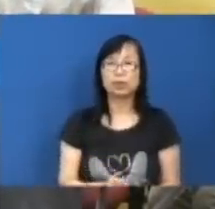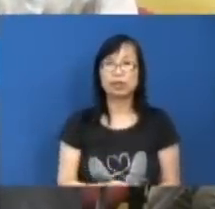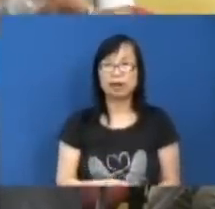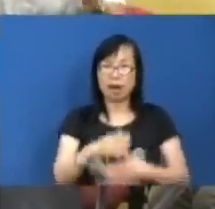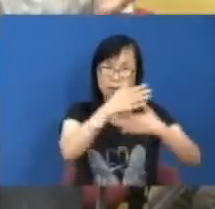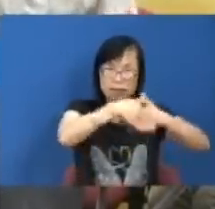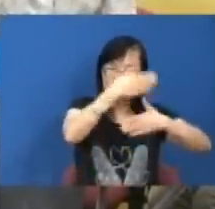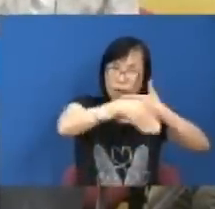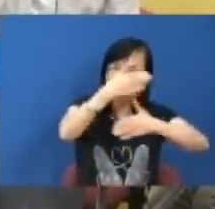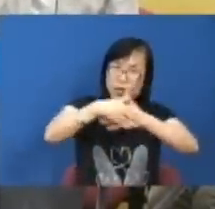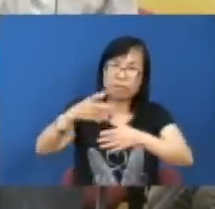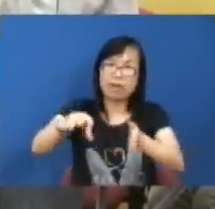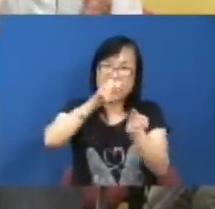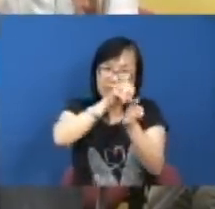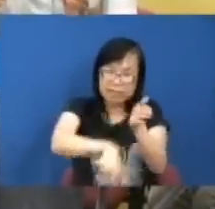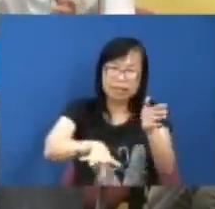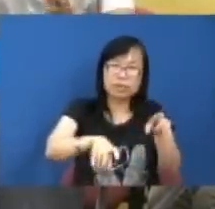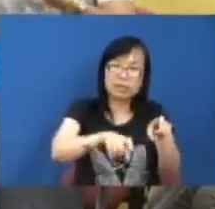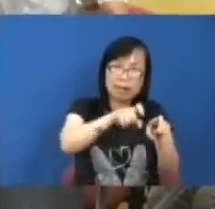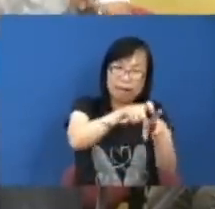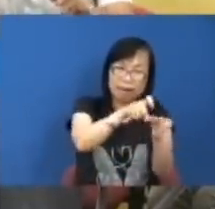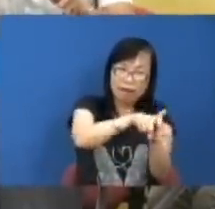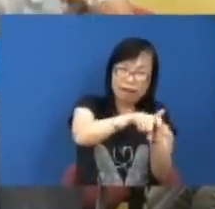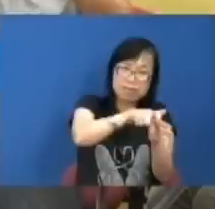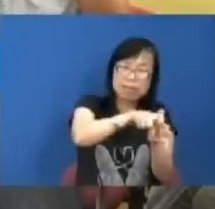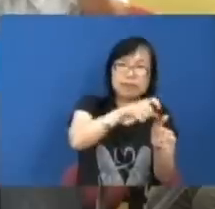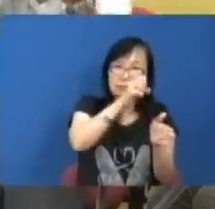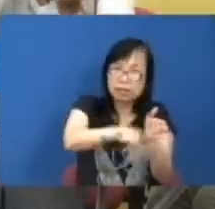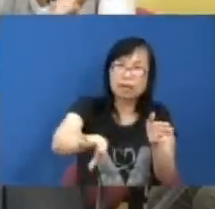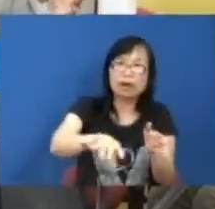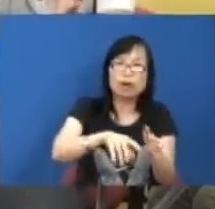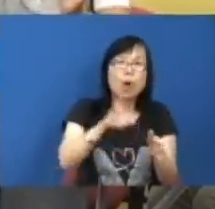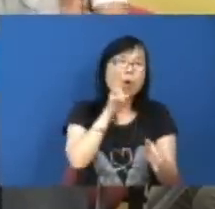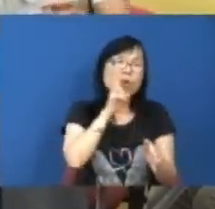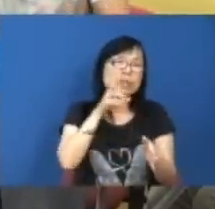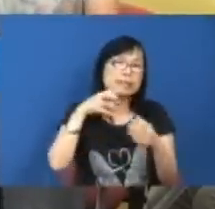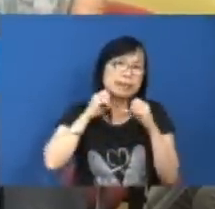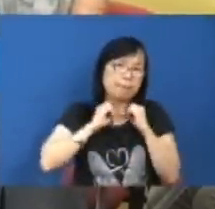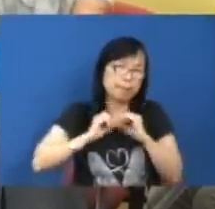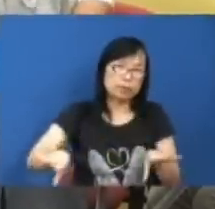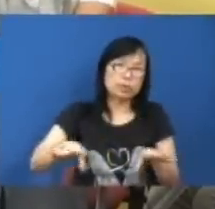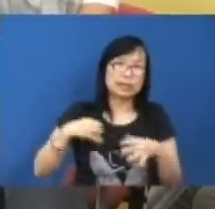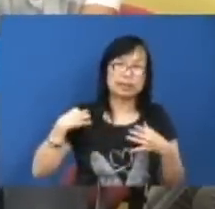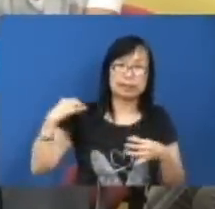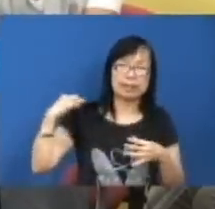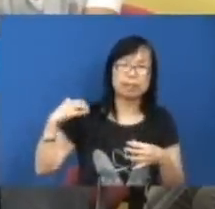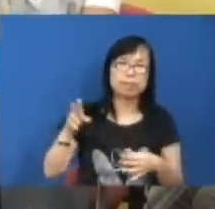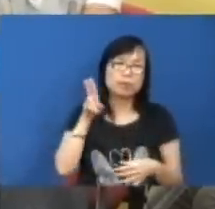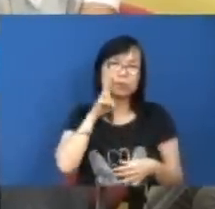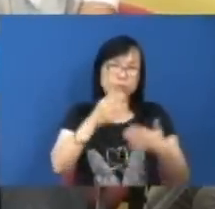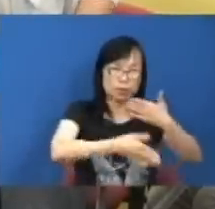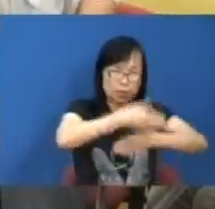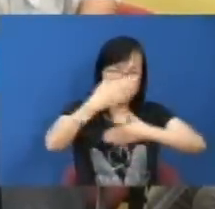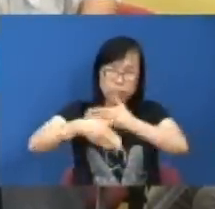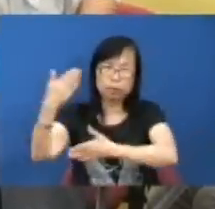外牆你拆了瓦仔之後，其實它本身呢就你即剝了件衣服啦，嚴格來說。好啦，咁點知棟外牆咧本身